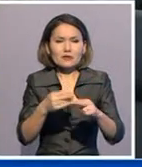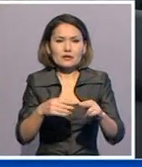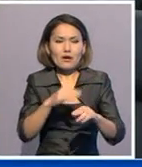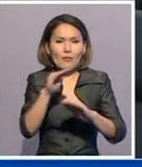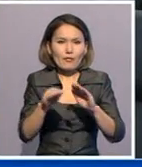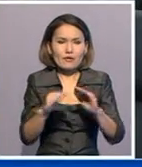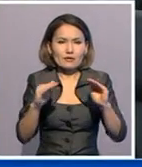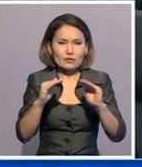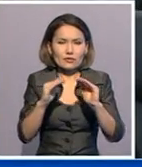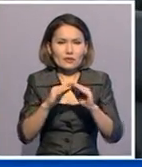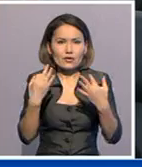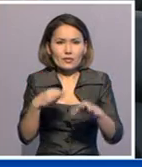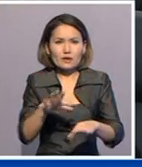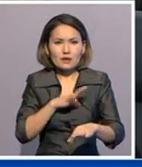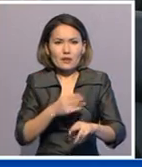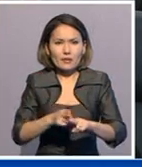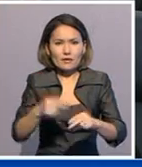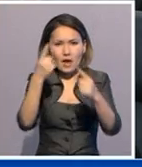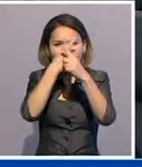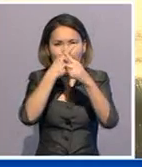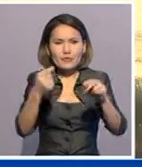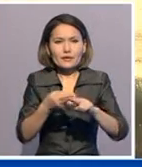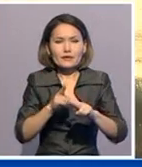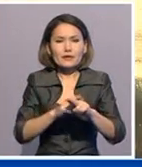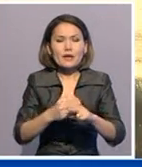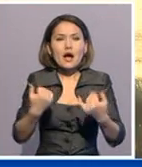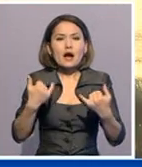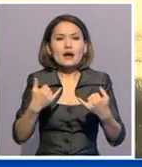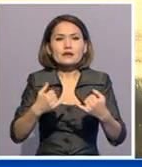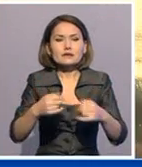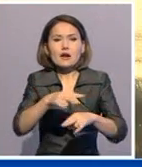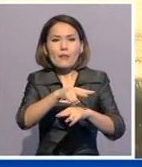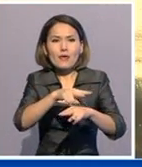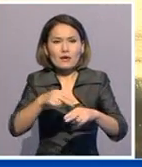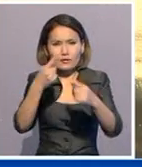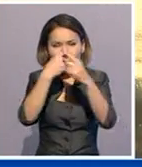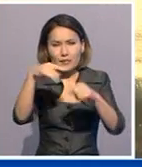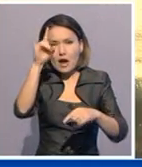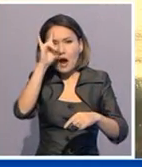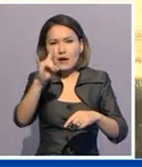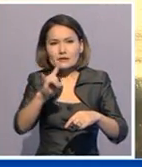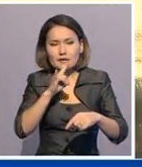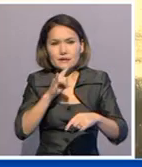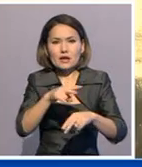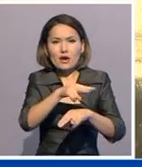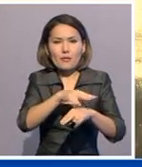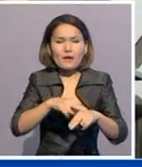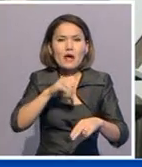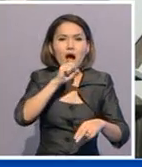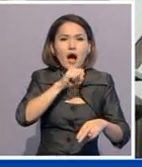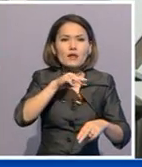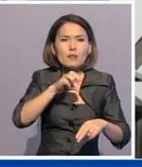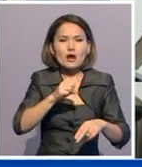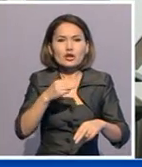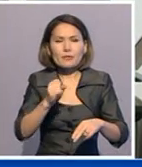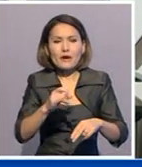істер министрлігінің ресми өкілі Жанболат Үсенов мәлімдеді. Ведомство өкілінің айтуынша, Қазақстанның құқық қорғау органдары Алма Шалабаева мен оның